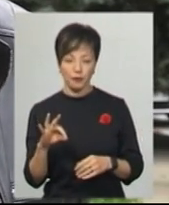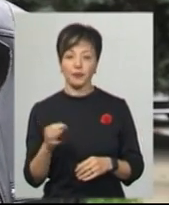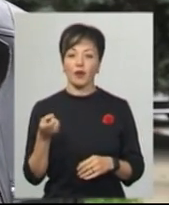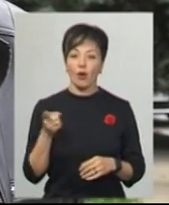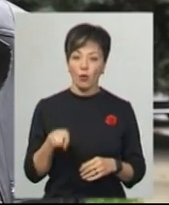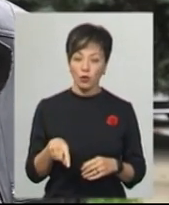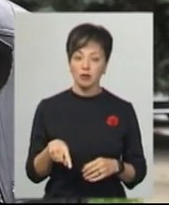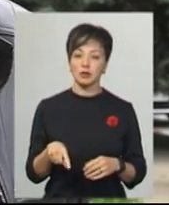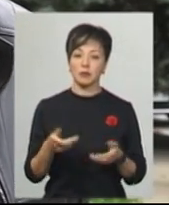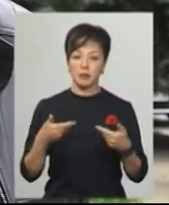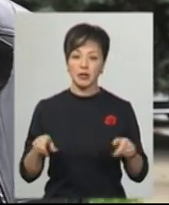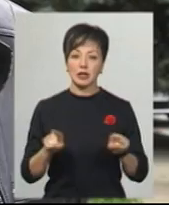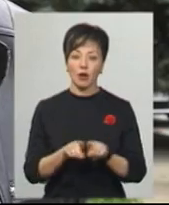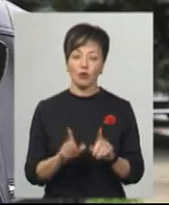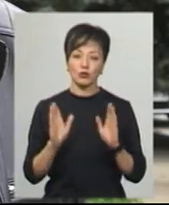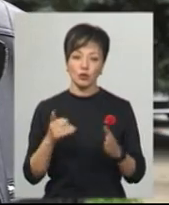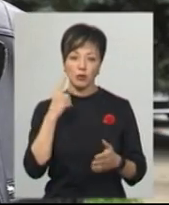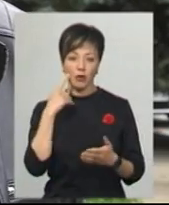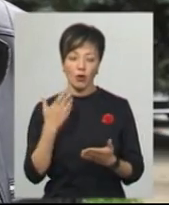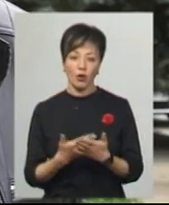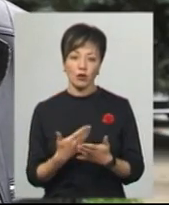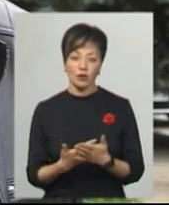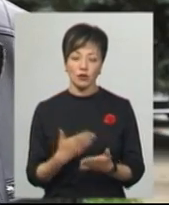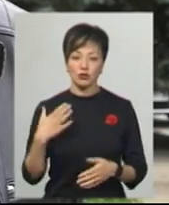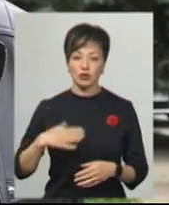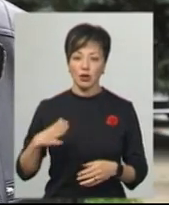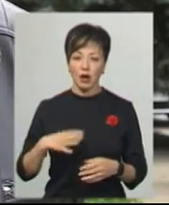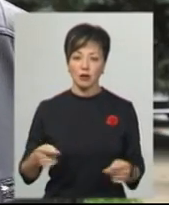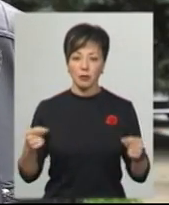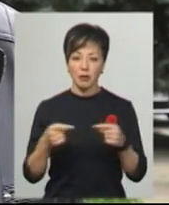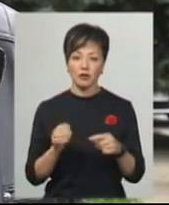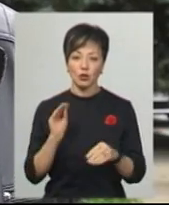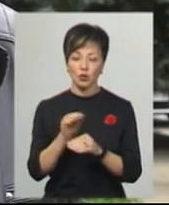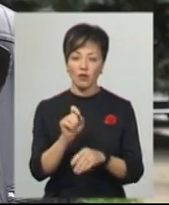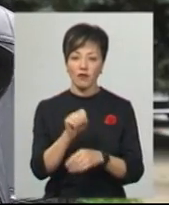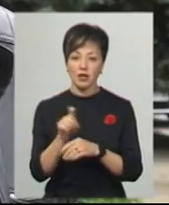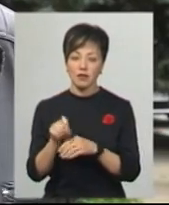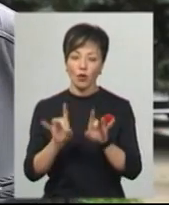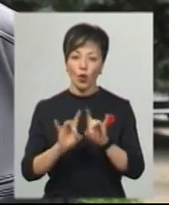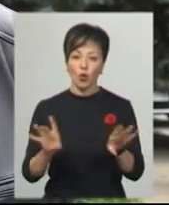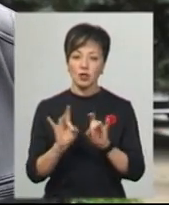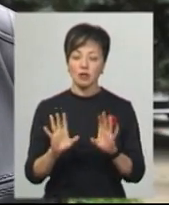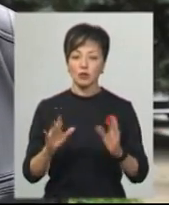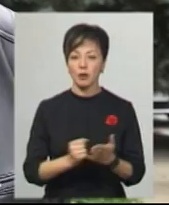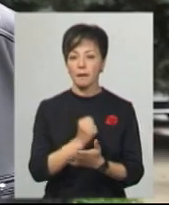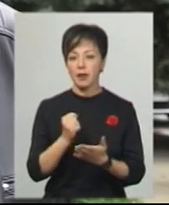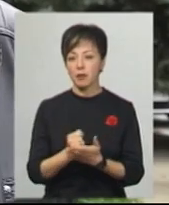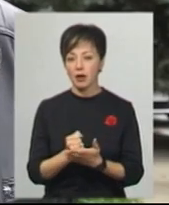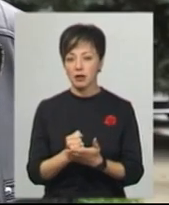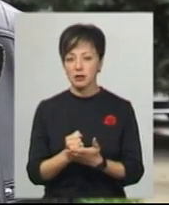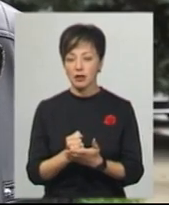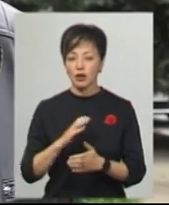Тому ми також будемо орієнтуватися, чекати певних додаткових вказівок роз'яснень, які буде приймати і